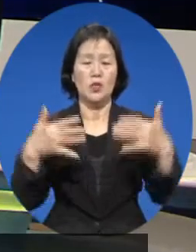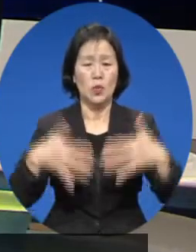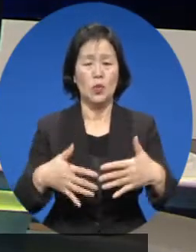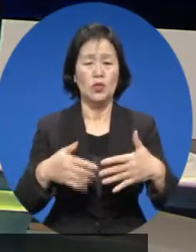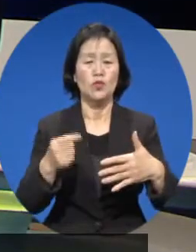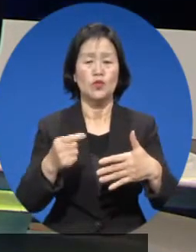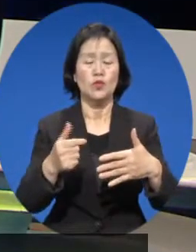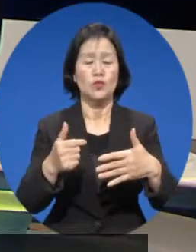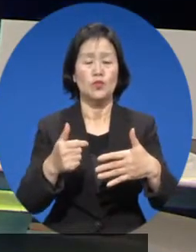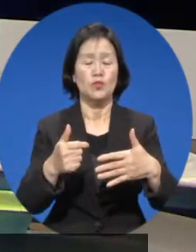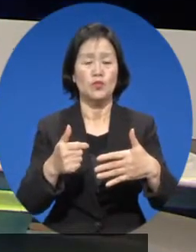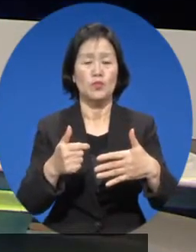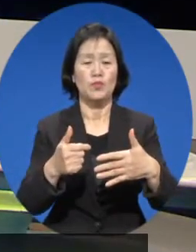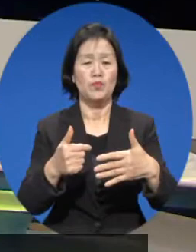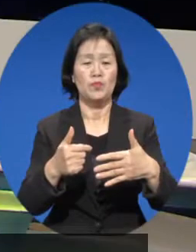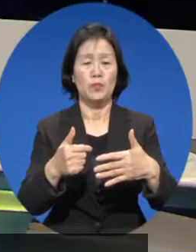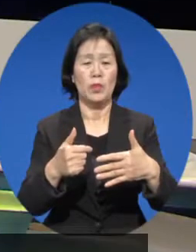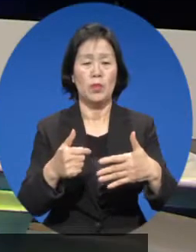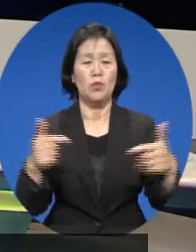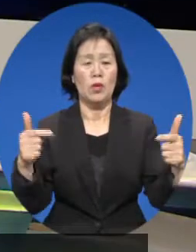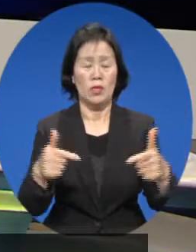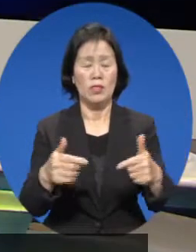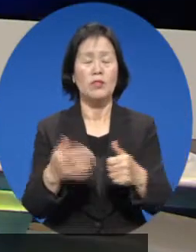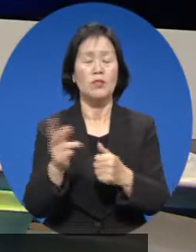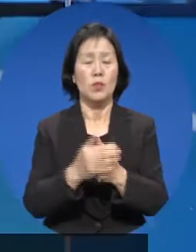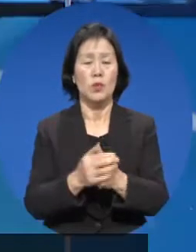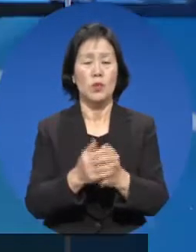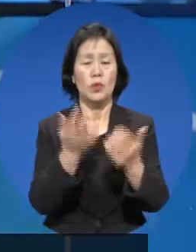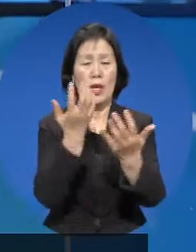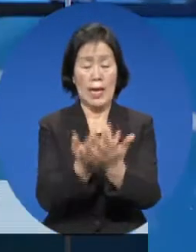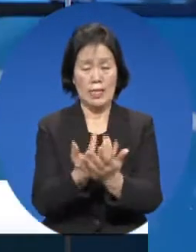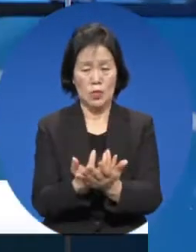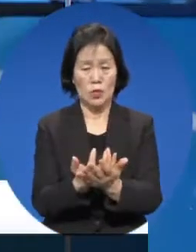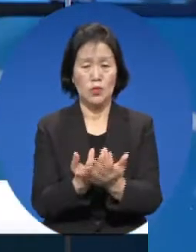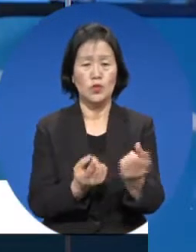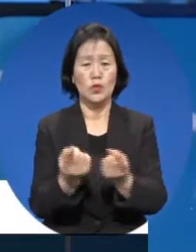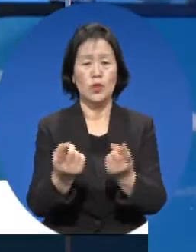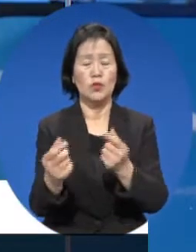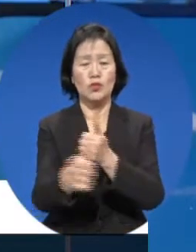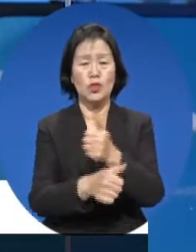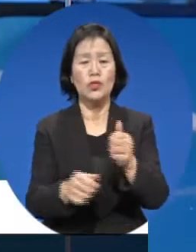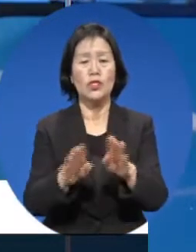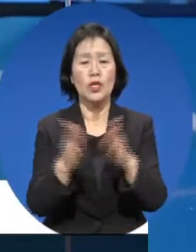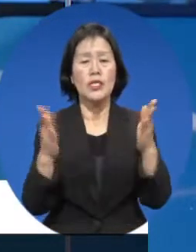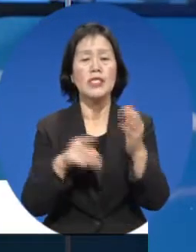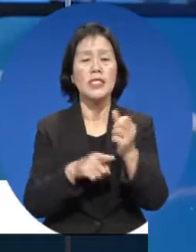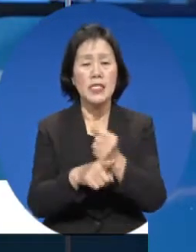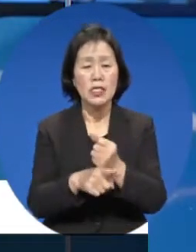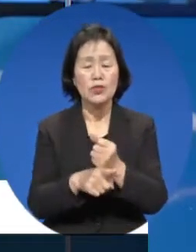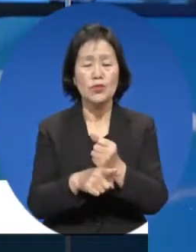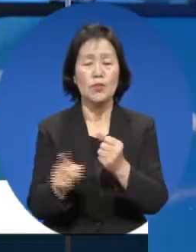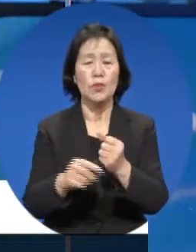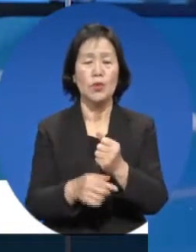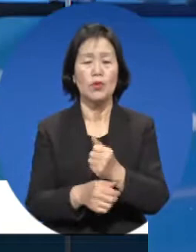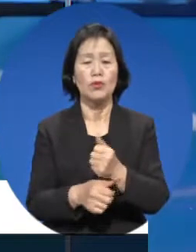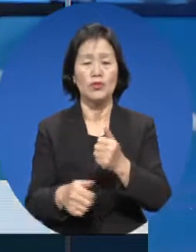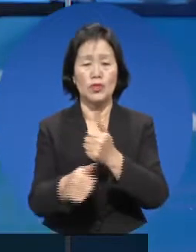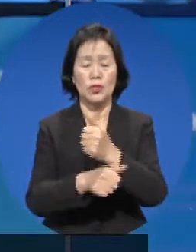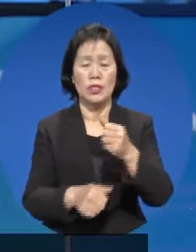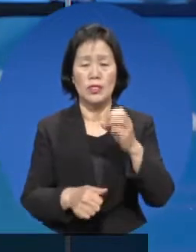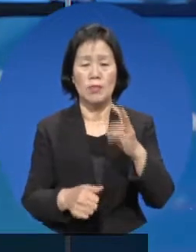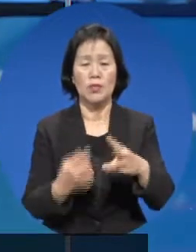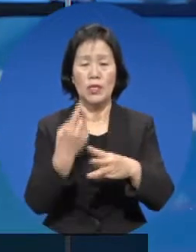완화가 됐잖아요 게임 어떻게 봐야 될까요 일단은 않곤 조정이 가 열리게 되는 이유는 그 그 위원회의 3분의 1 이상이